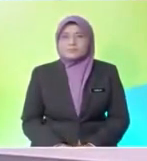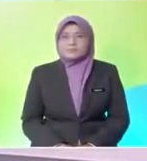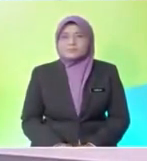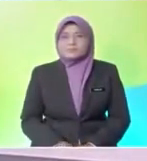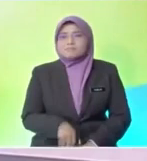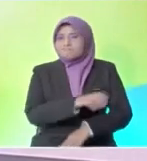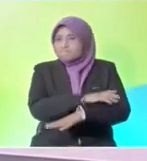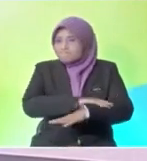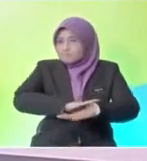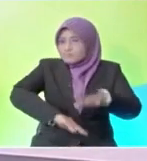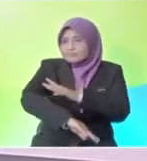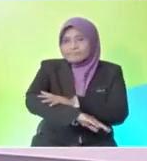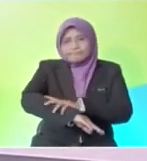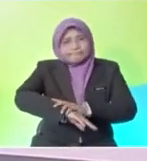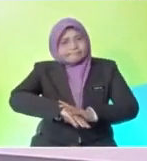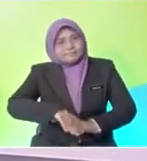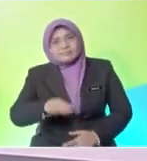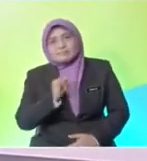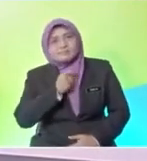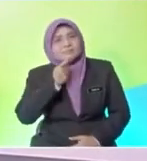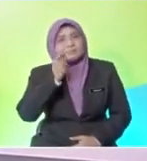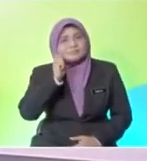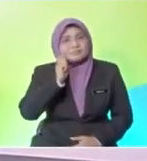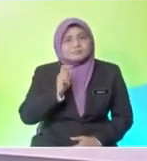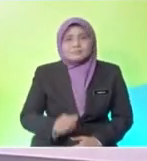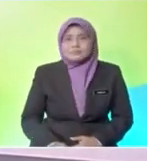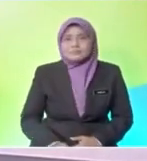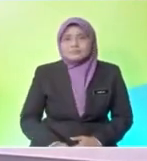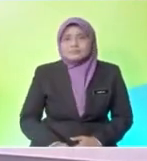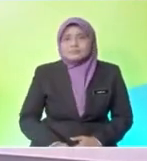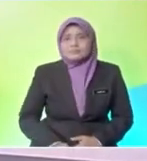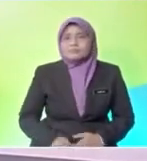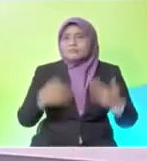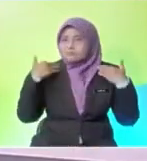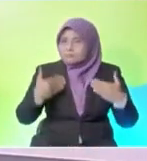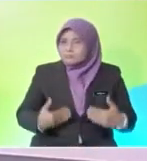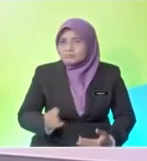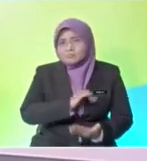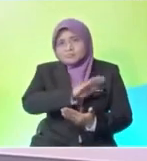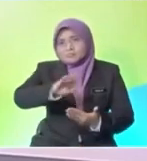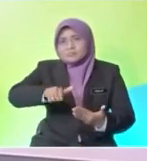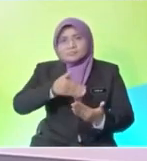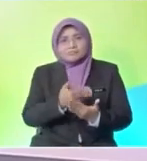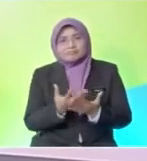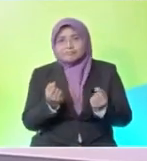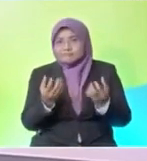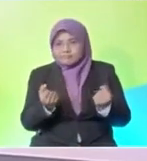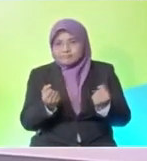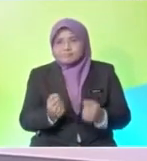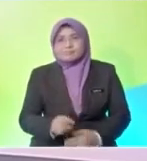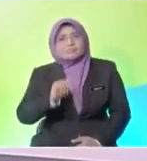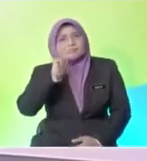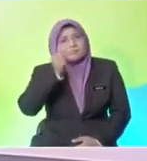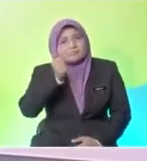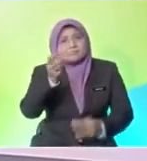tarik baju kan saya kemarin berlarilah baju saya sudah basah agaknya tapi